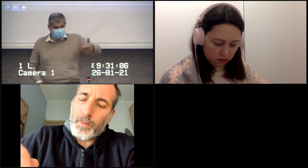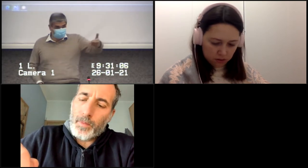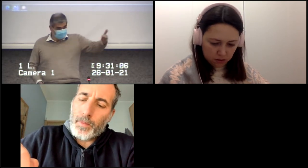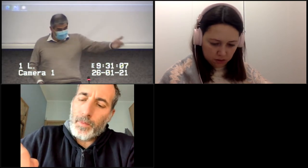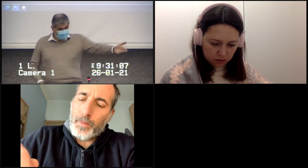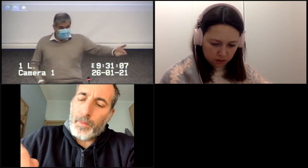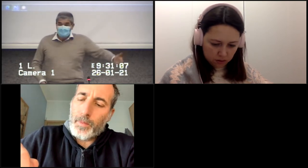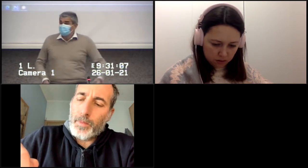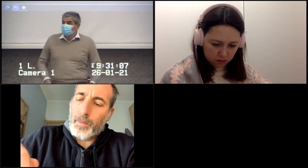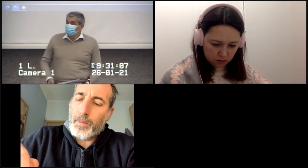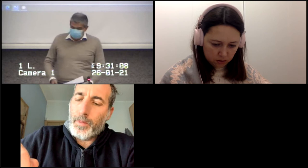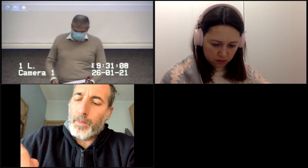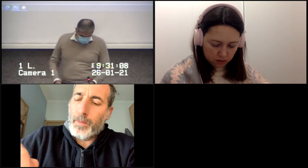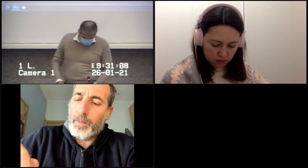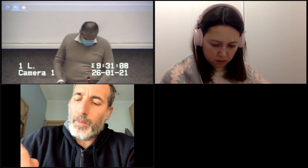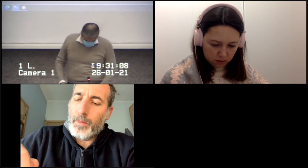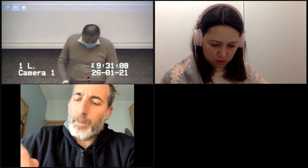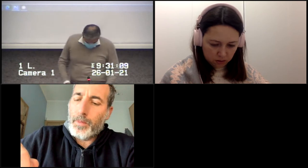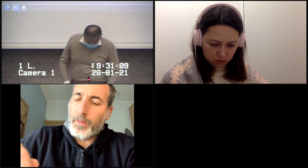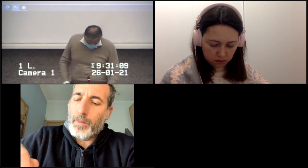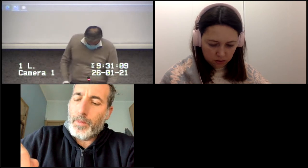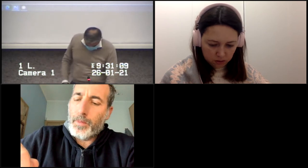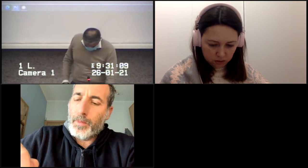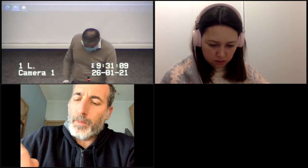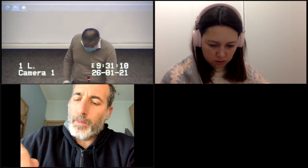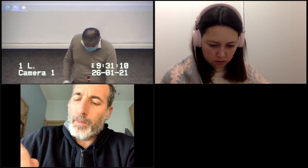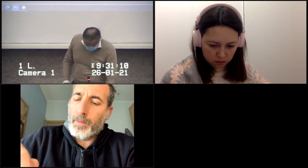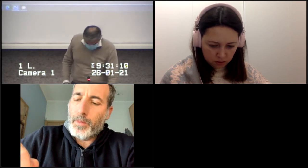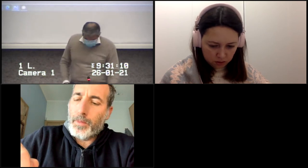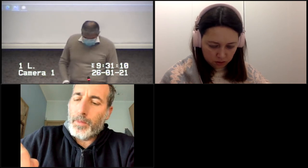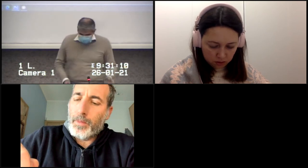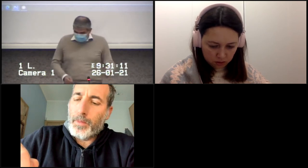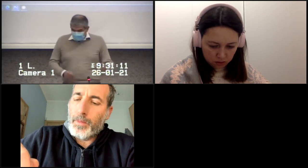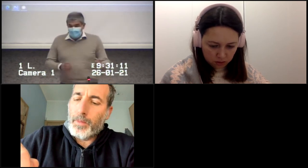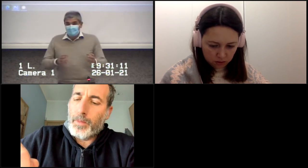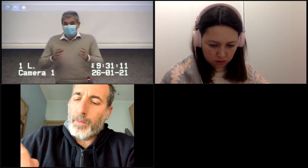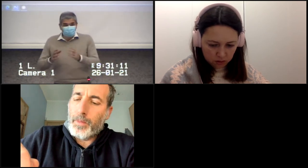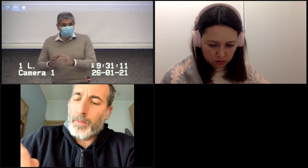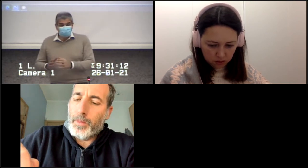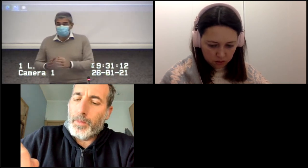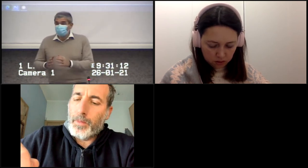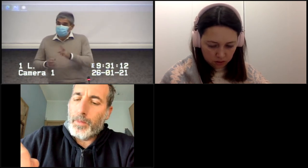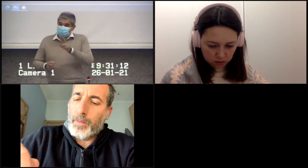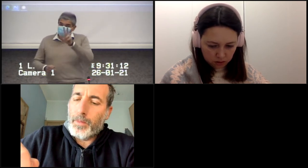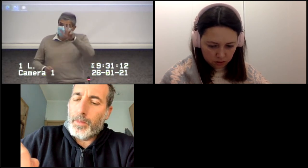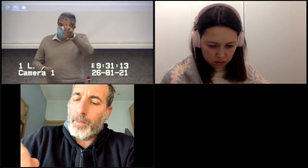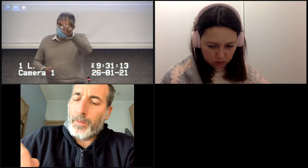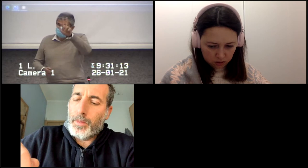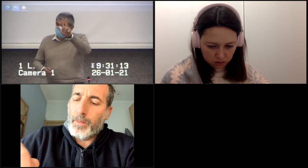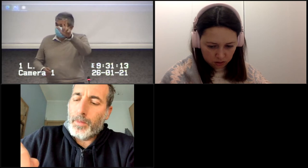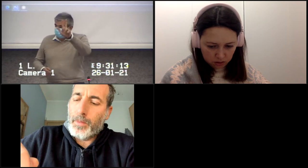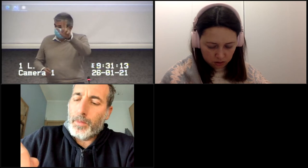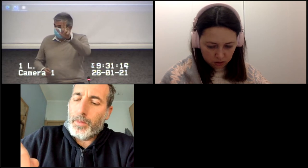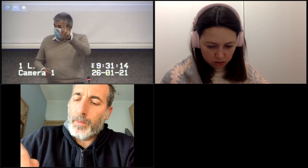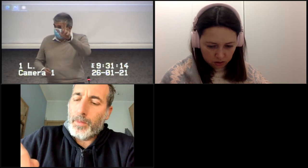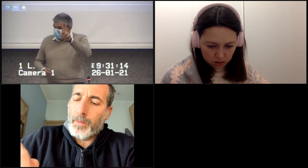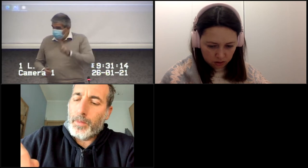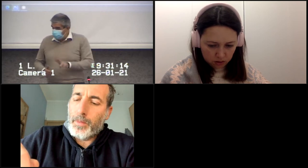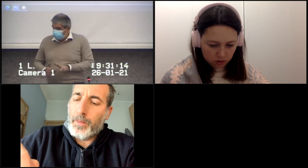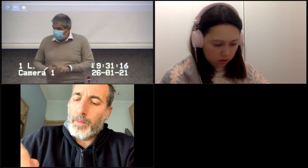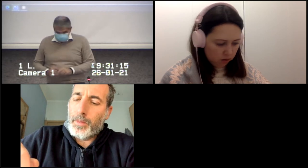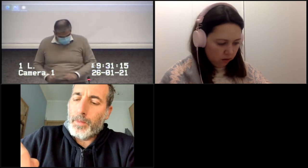a questi sconti ulteriori sul contributo. Nel fare questo mette però tre